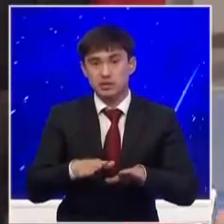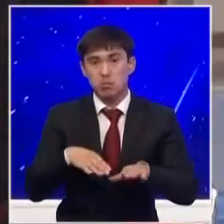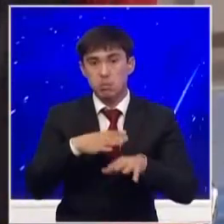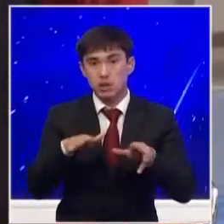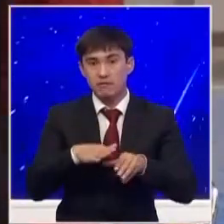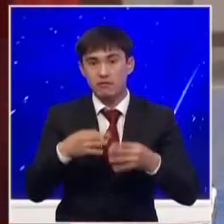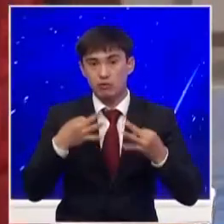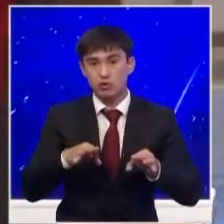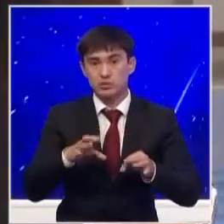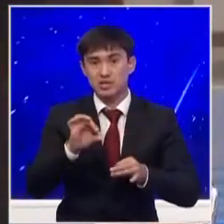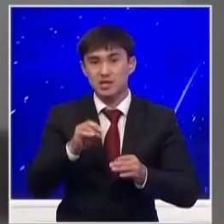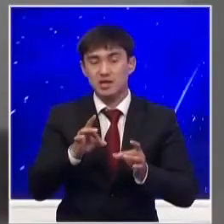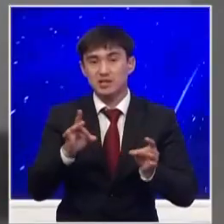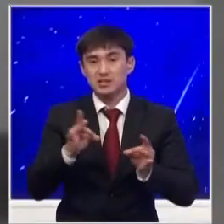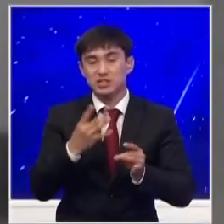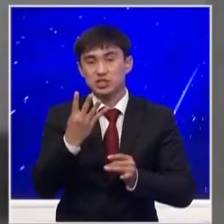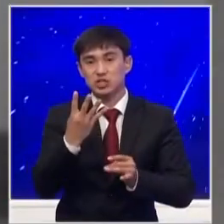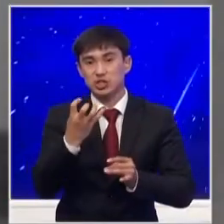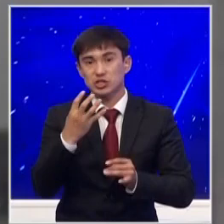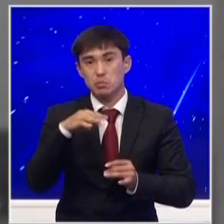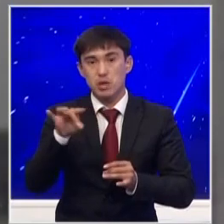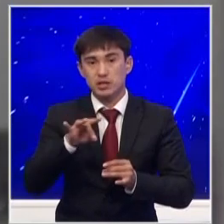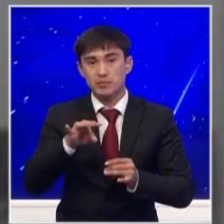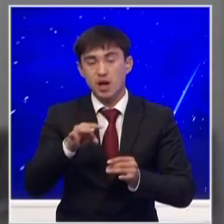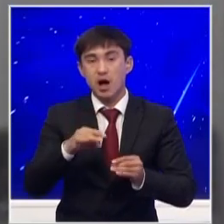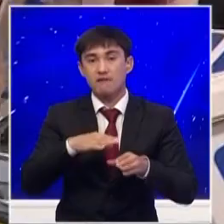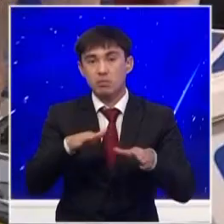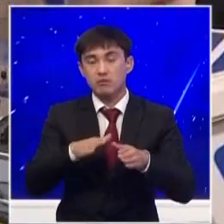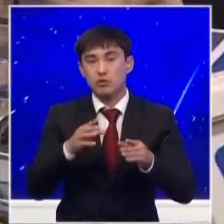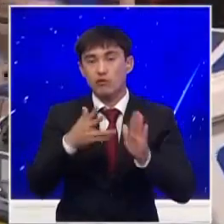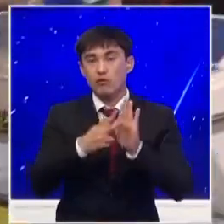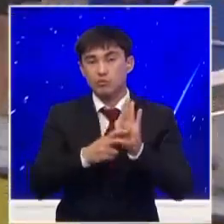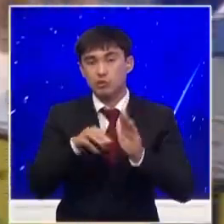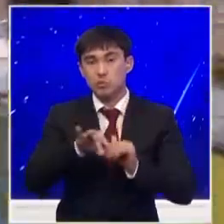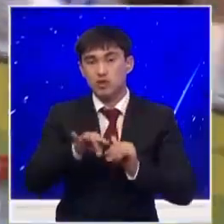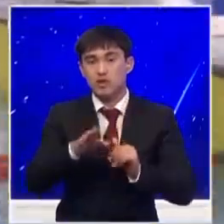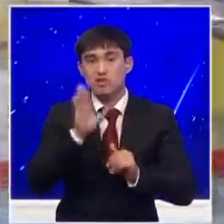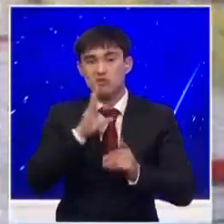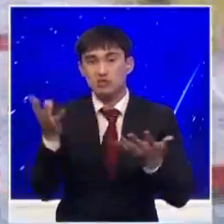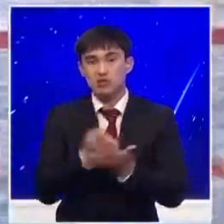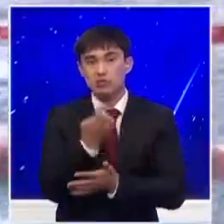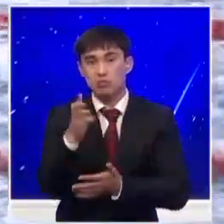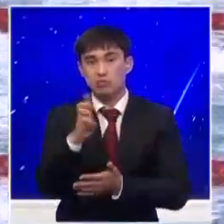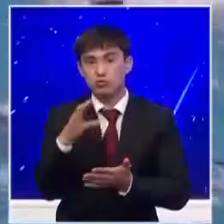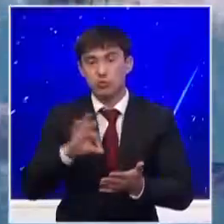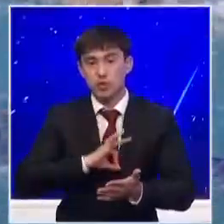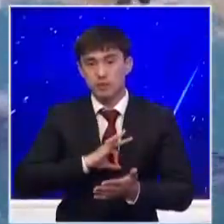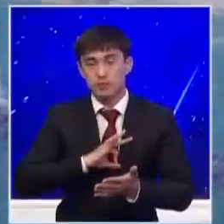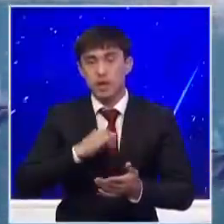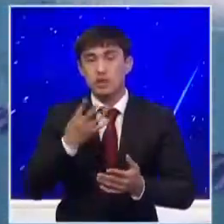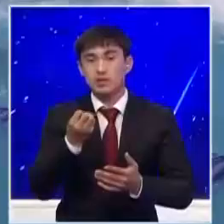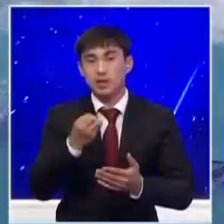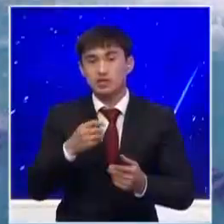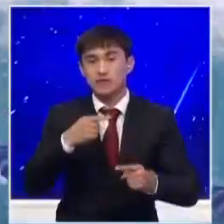в плавании вольным стилем на дистанции 400 метров, а в заплыве на 800 метров девушка завоевала бронзовую медаль. Кроме того, она